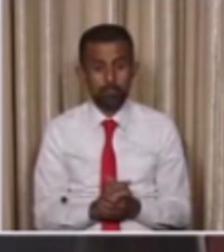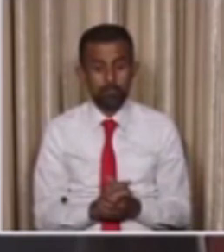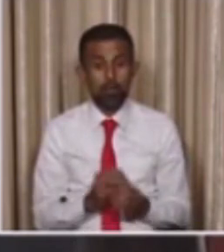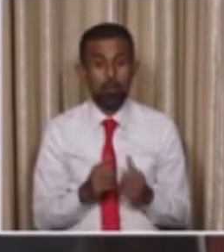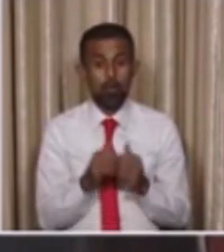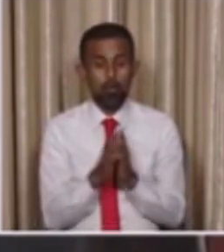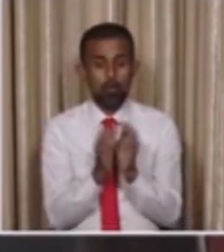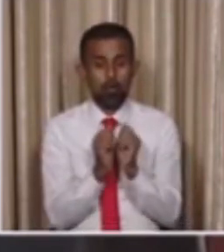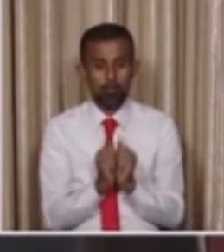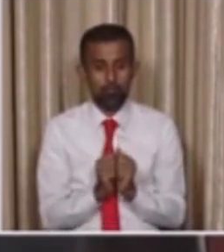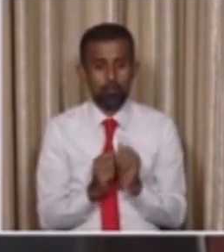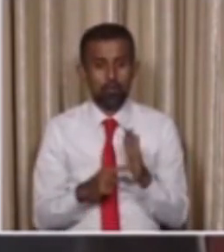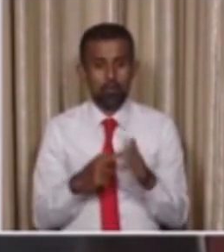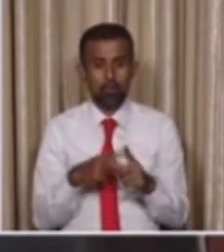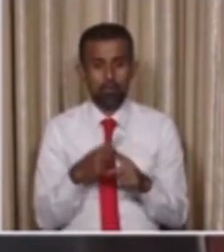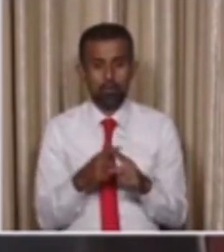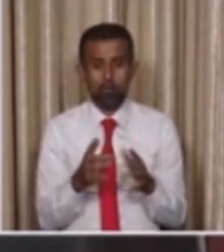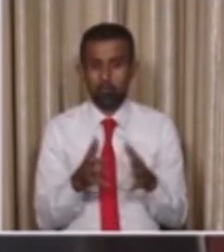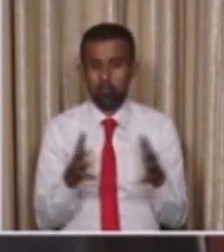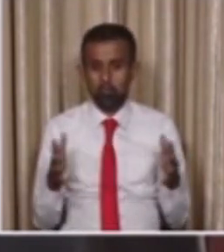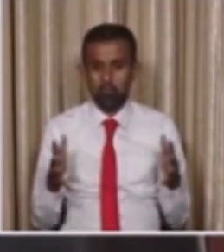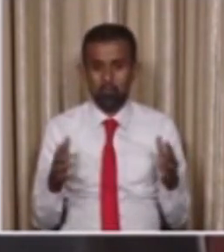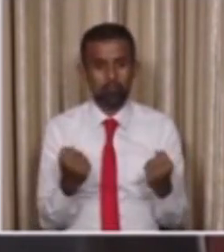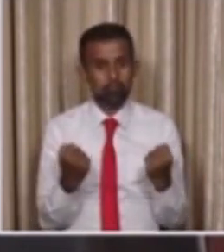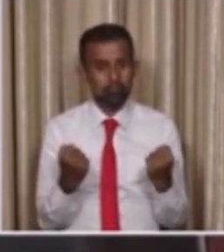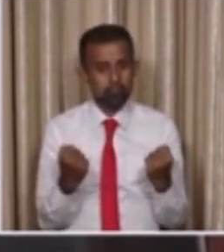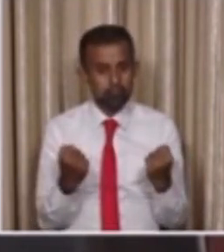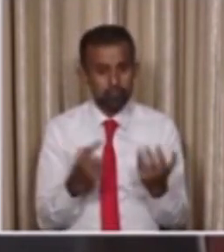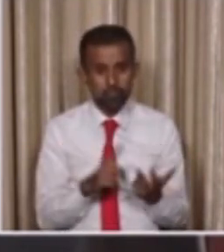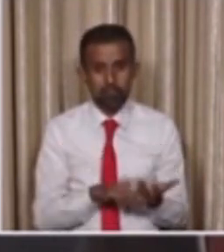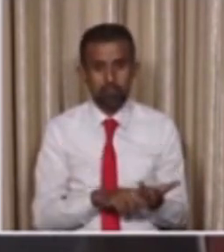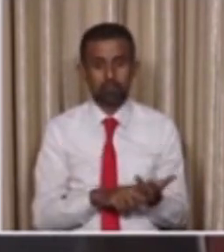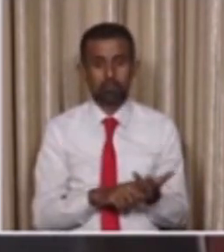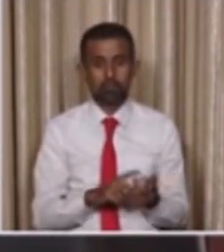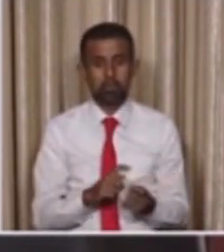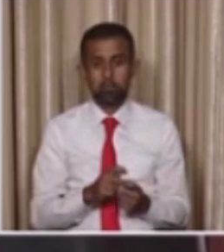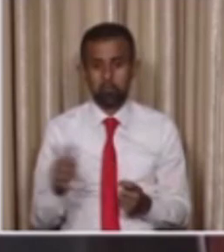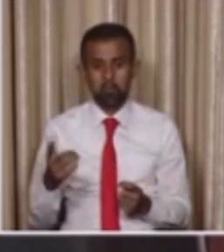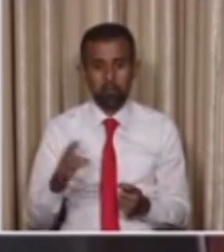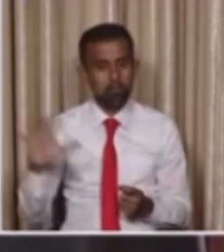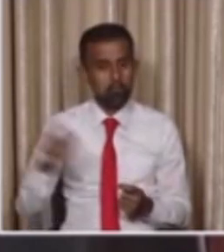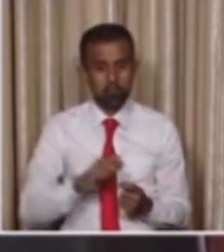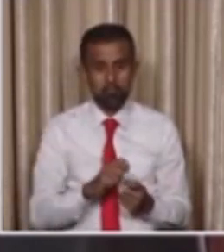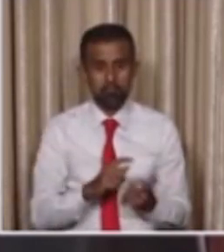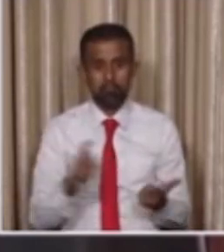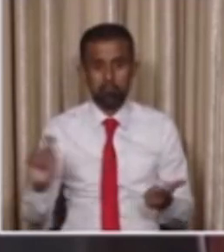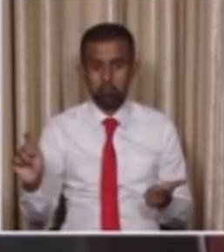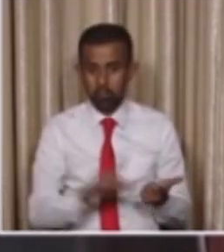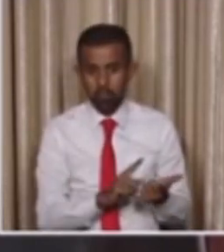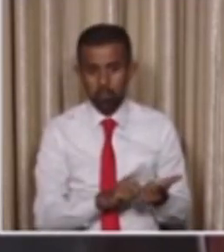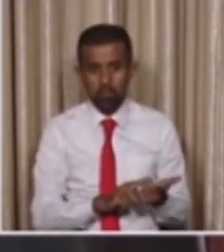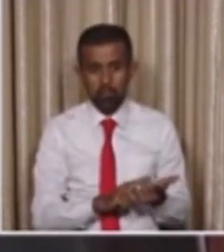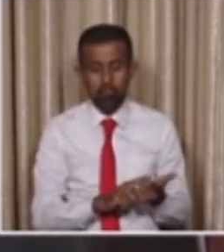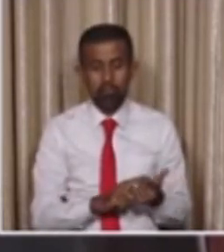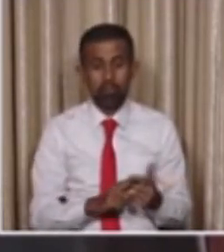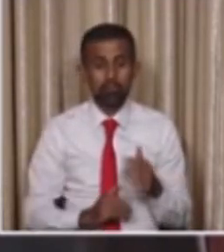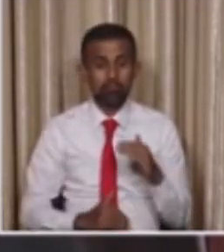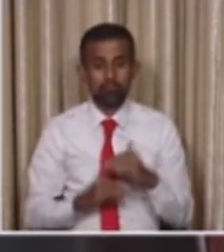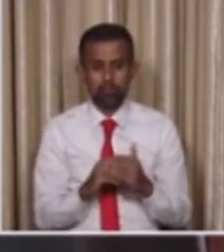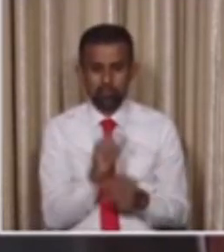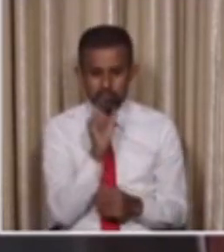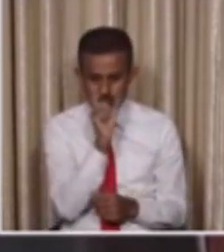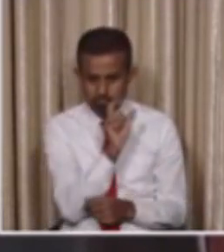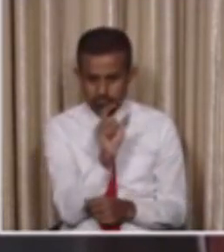හැමදේම බදු දැල පුළුල් කිරීම, බදු දැල ශක්තිමත් කිරීම, නොගෙවෙන අයගෙන් අය කර ගැනීම, මේ සියල්ල කෙරෙහි උපරිම අවධානය යොමු